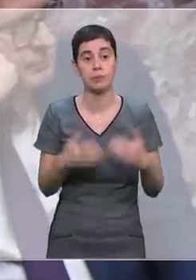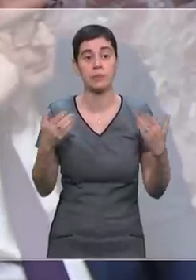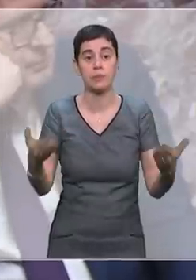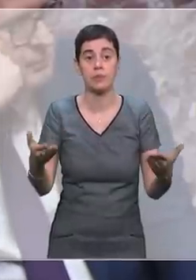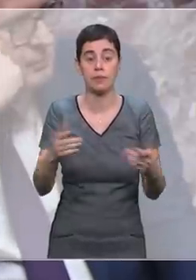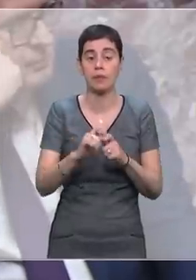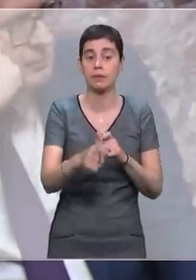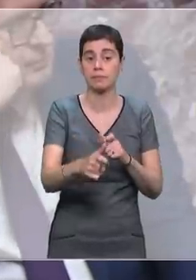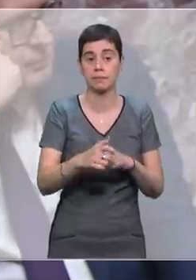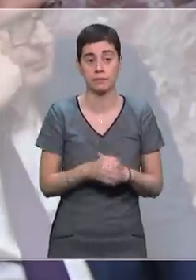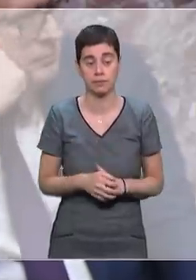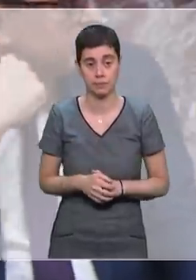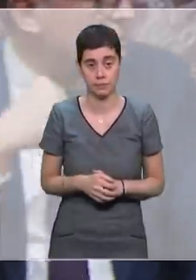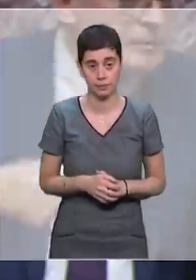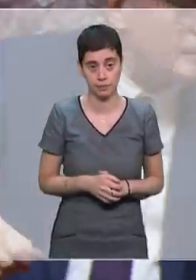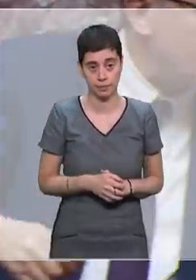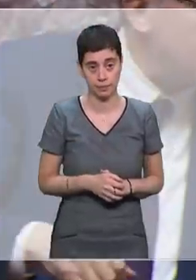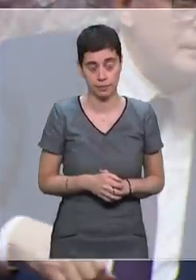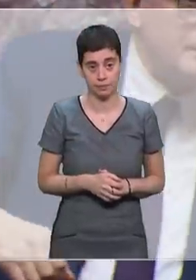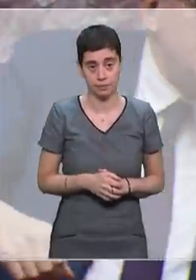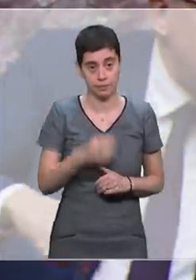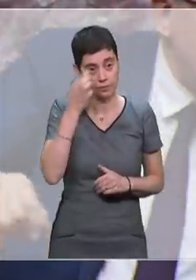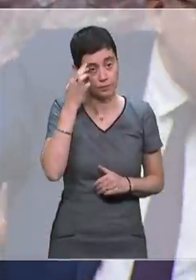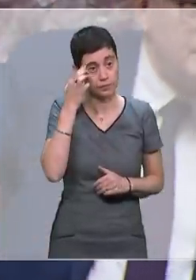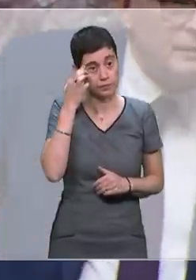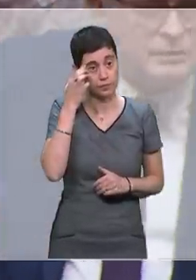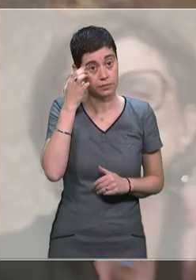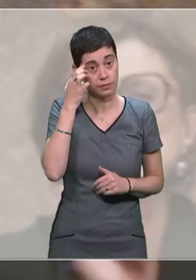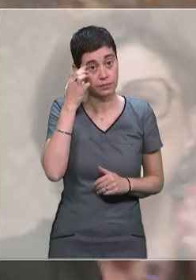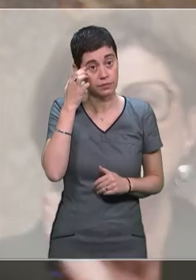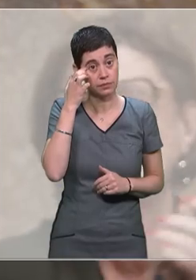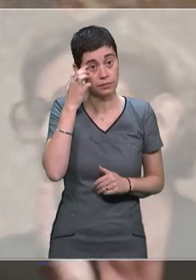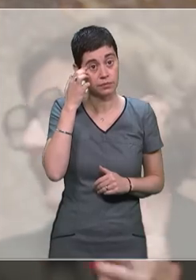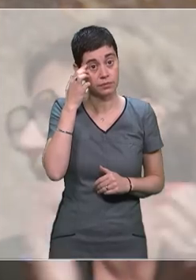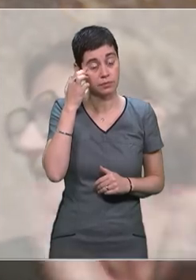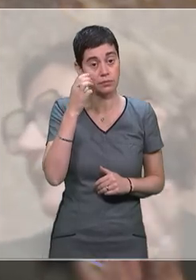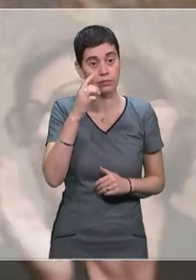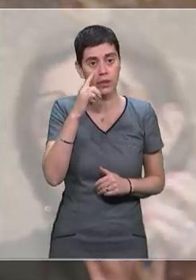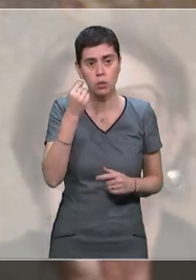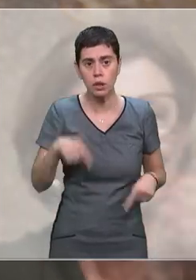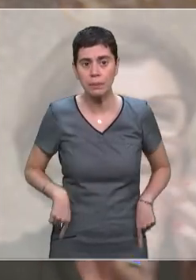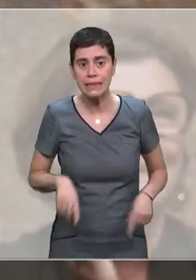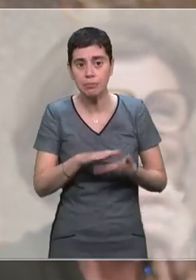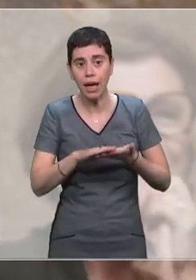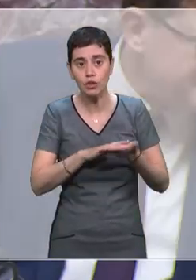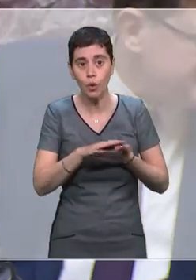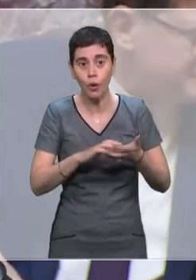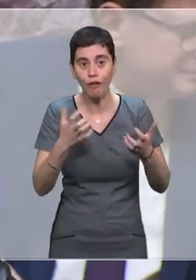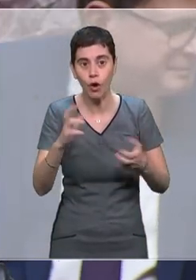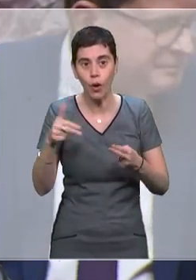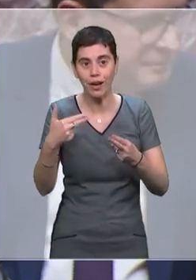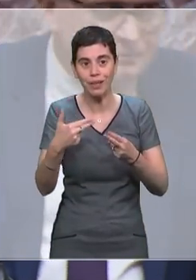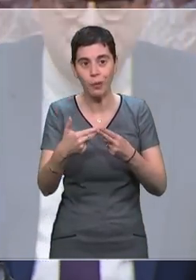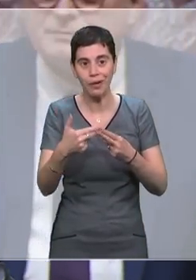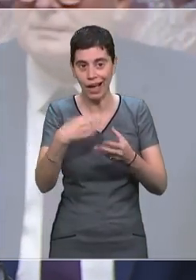parole est à monsieur Stéphane Vojetta pour le groupe Renaissance. Monsieur le ministre, excusez-moi, je suis désolée, vous aviez quelques